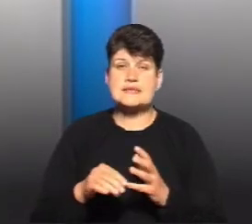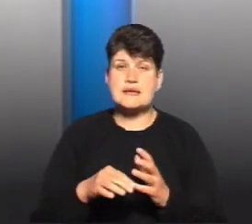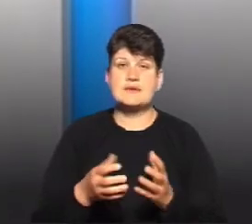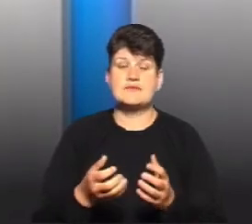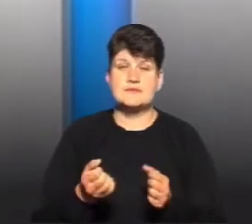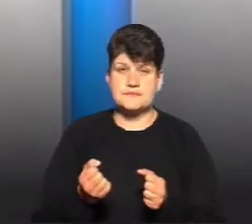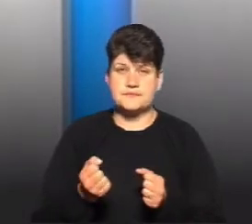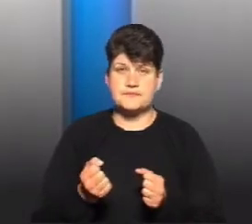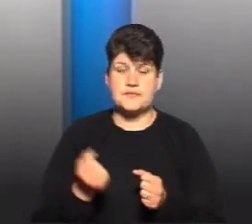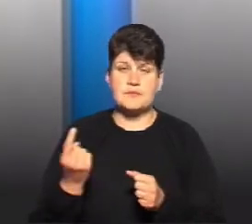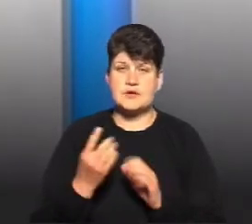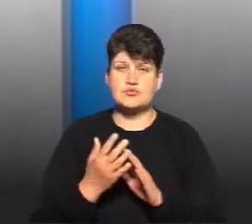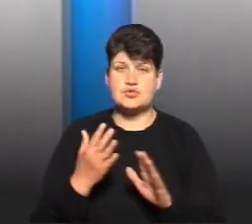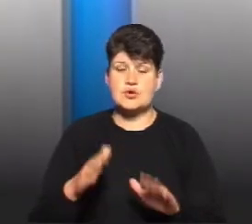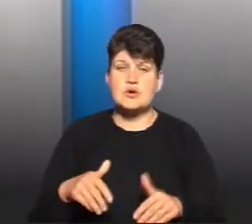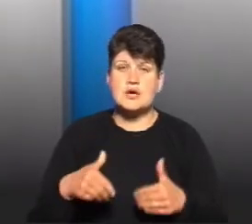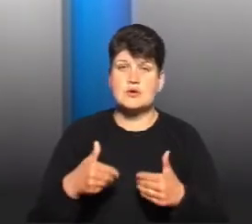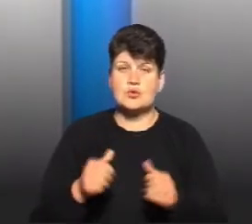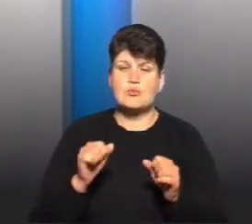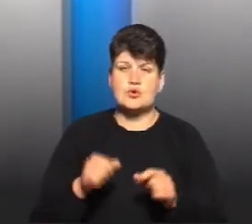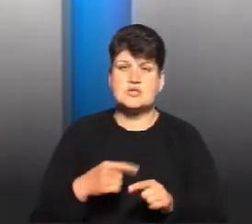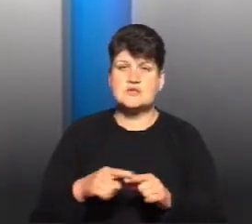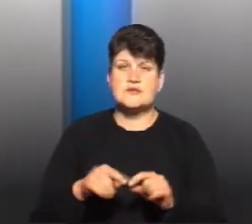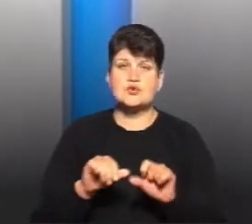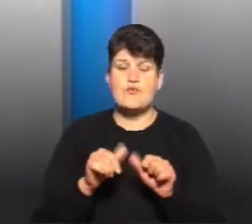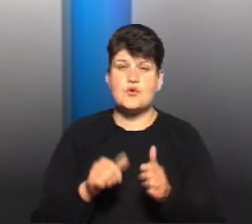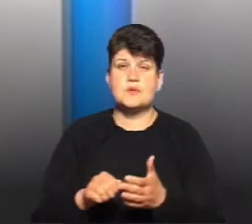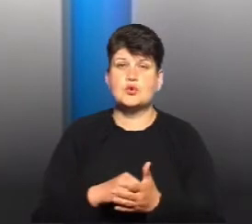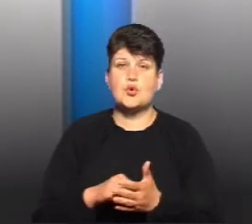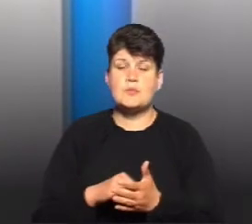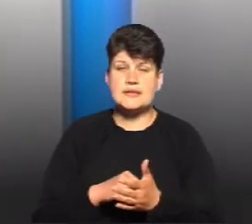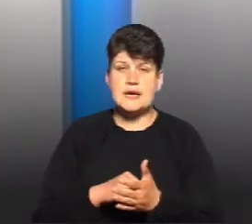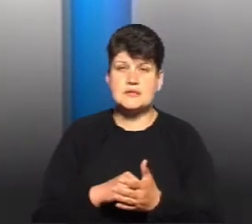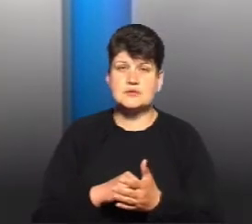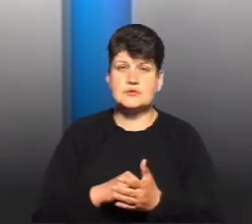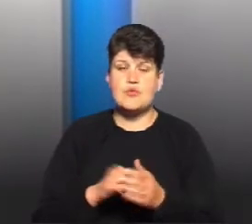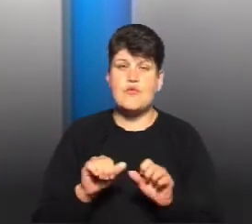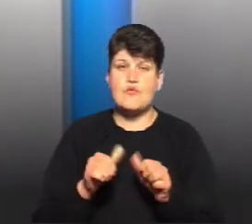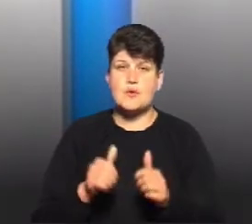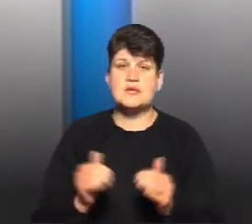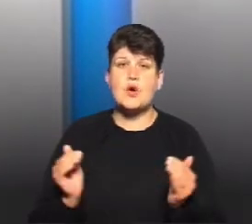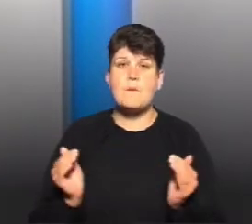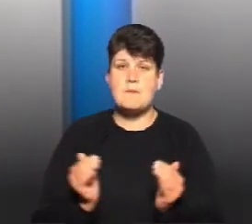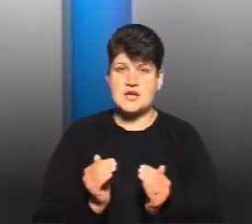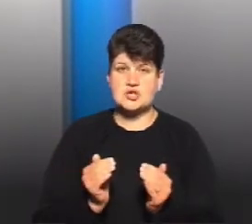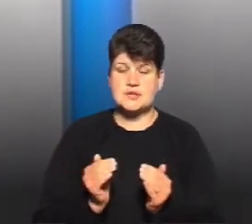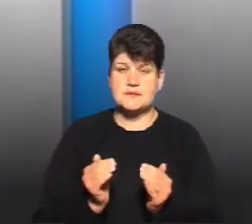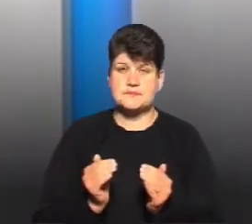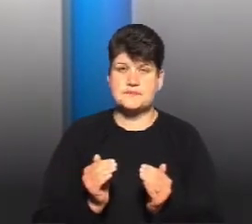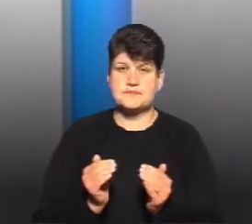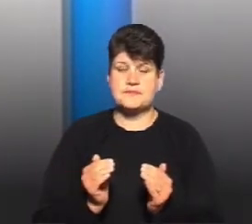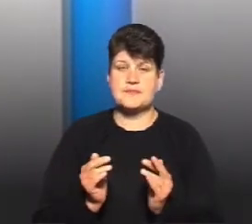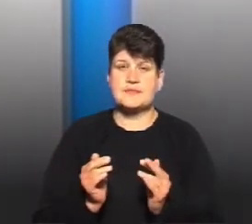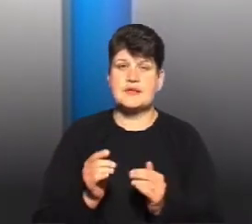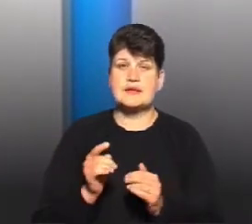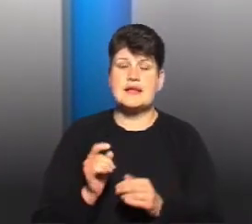першу чергу рекомендую їх можна швидше оформити документацію, відповідно, оформити обмеження як на заказник, для того, щоб